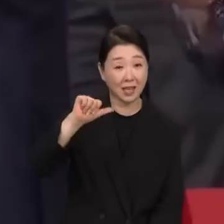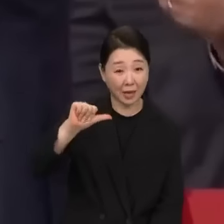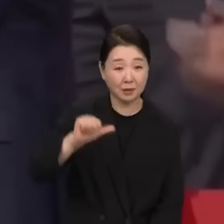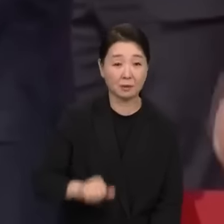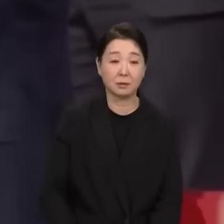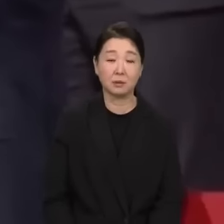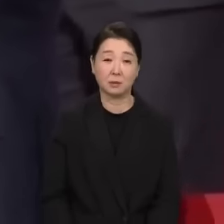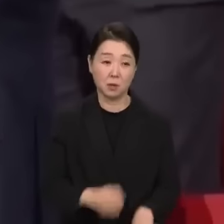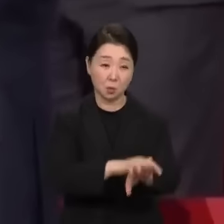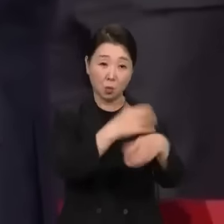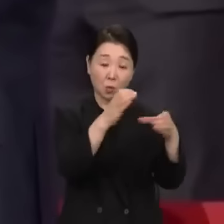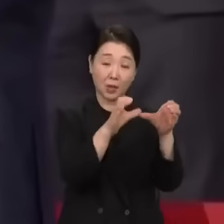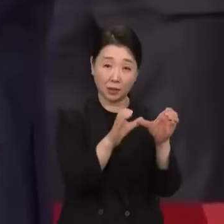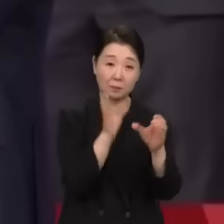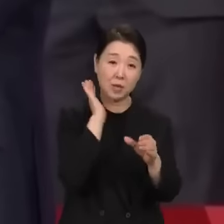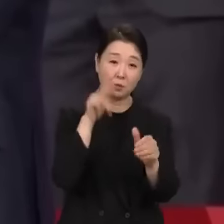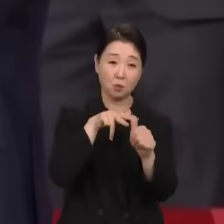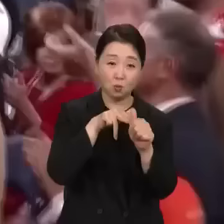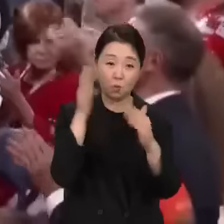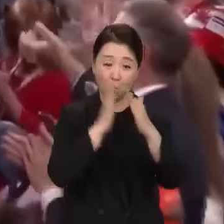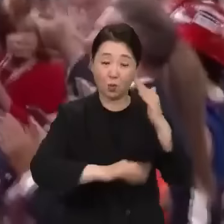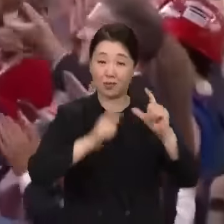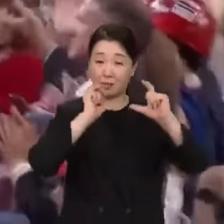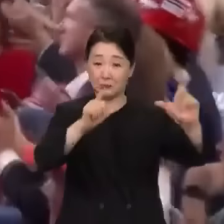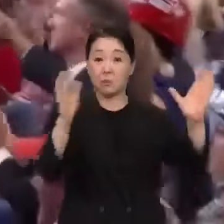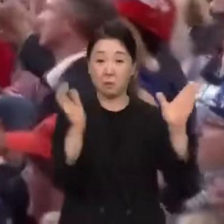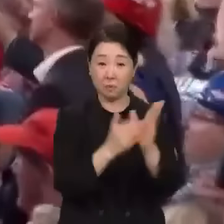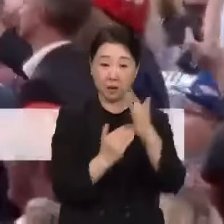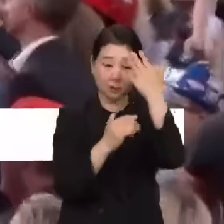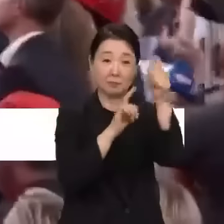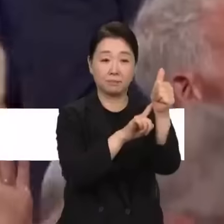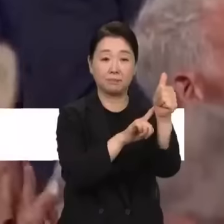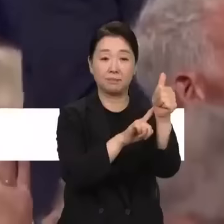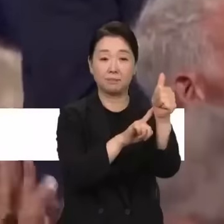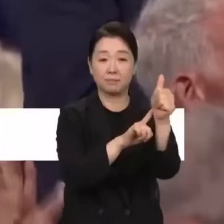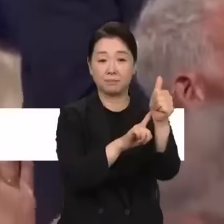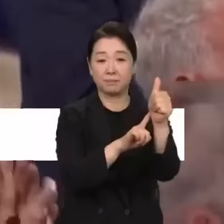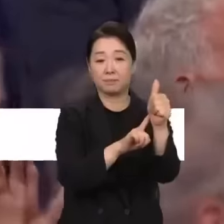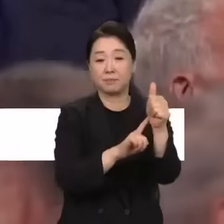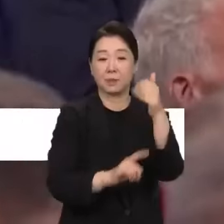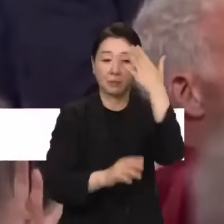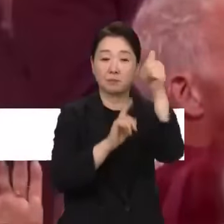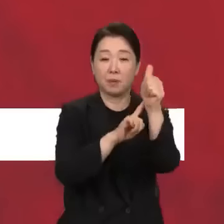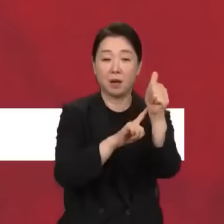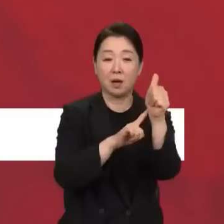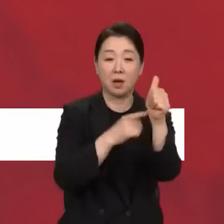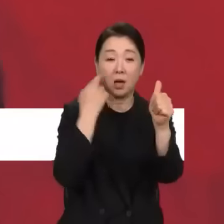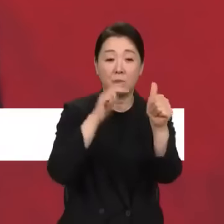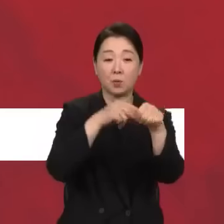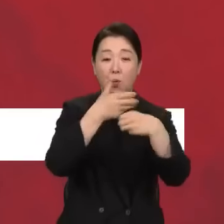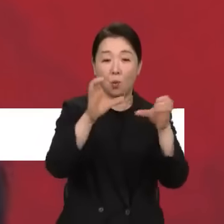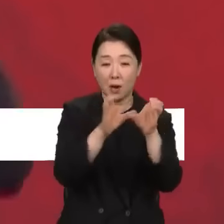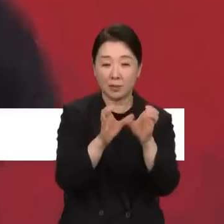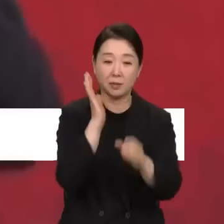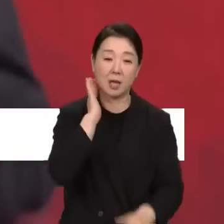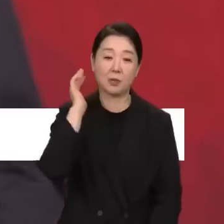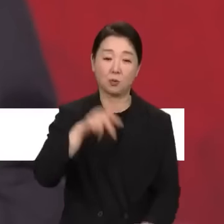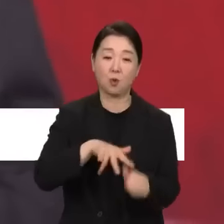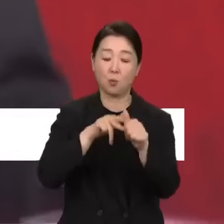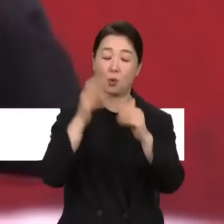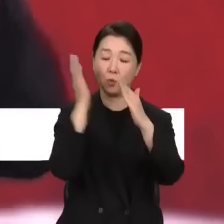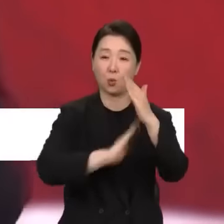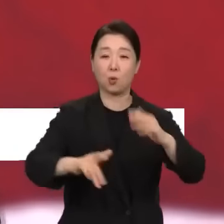공화당의 대선 후보로 공식 지명된 트럼프. It is my honor to nominate Donald